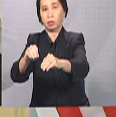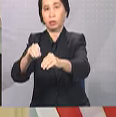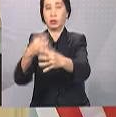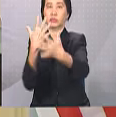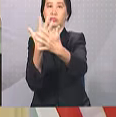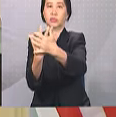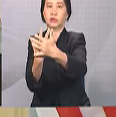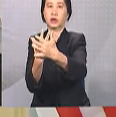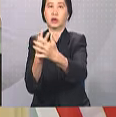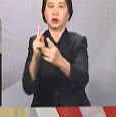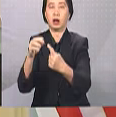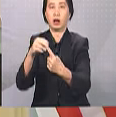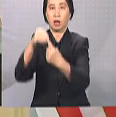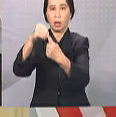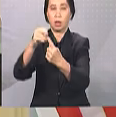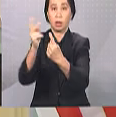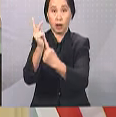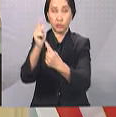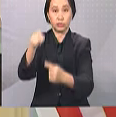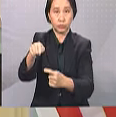sementara tersebut.